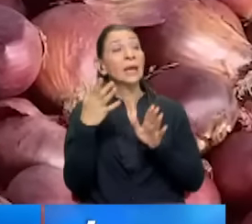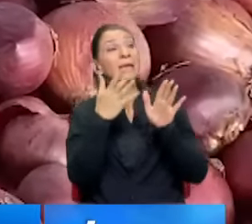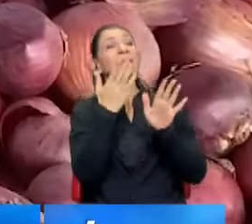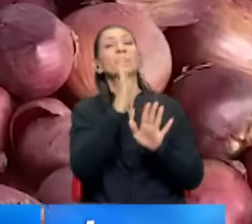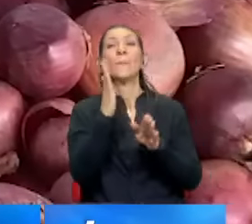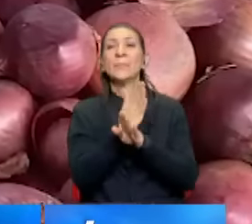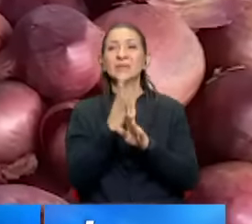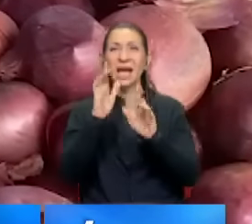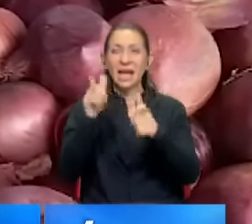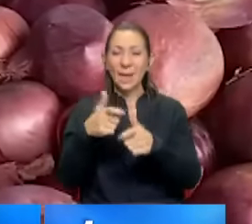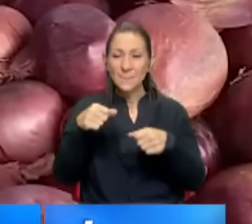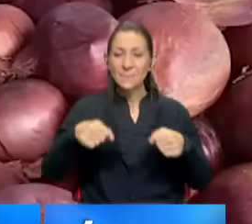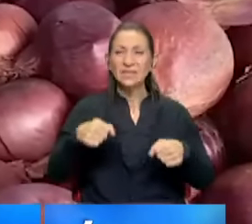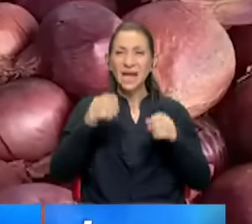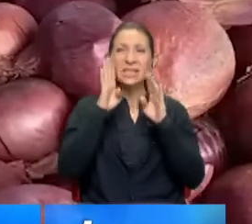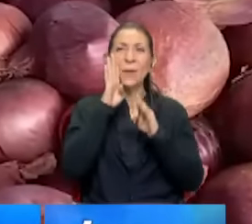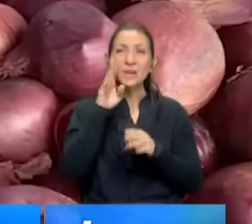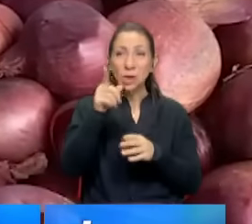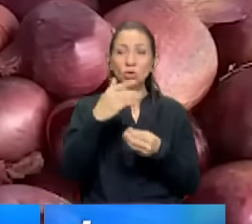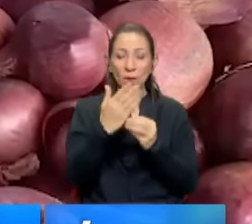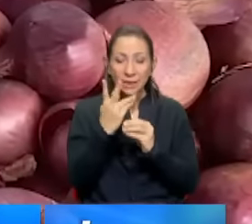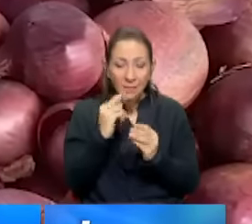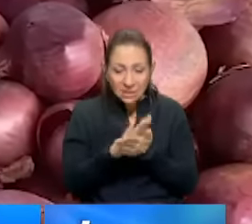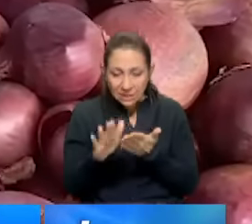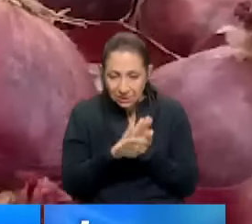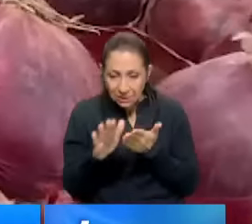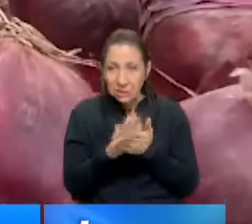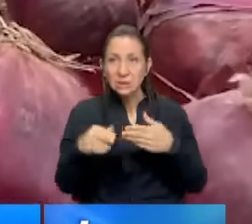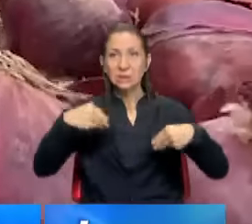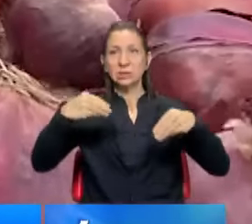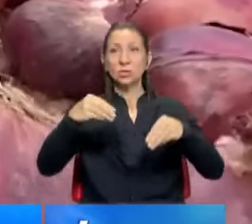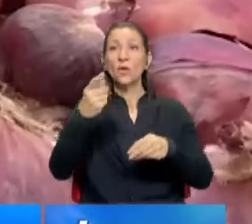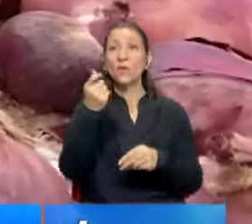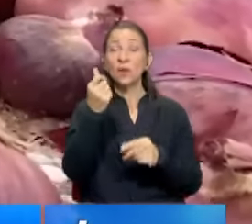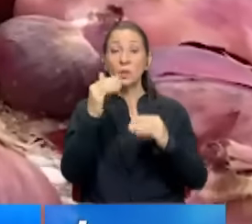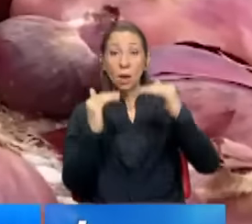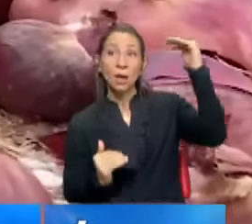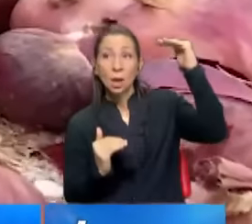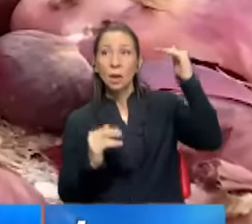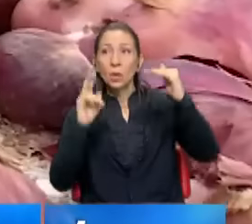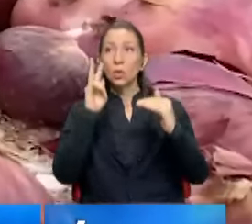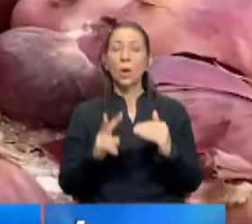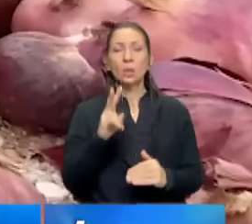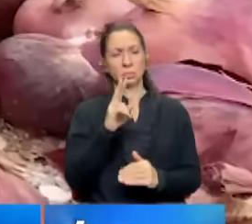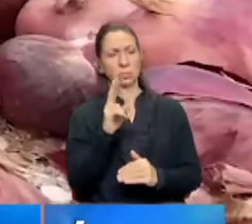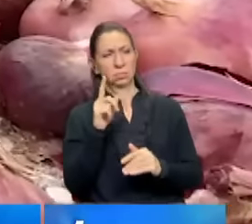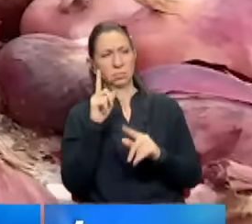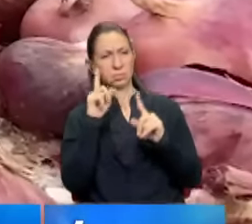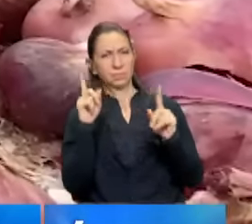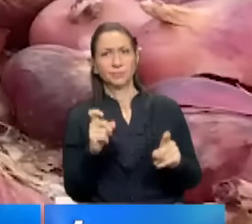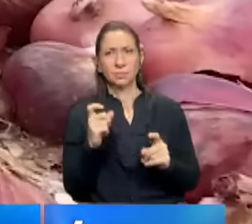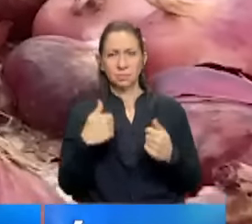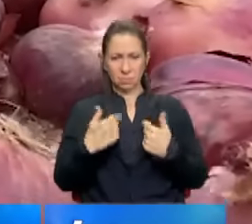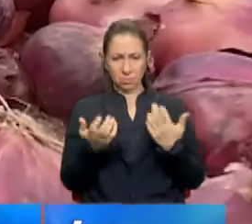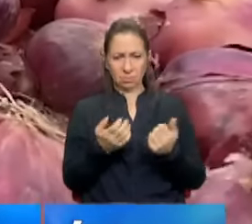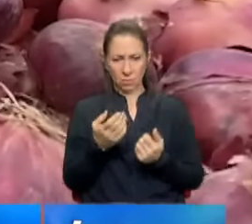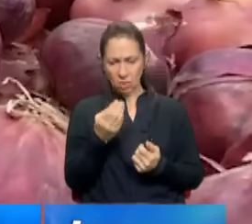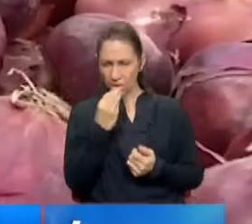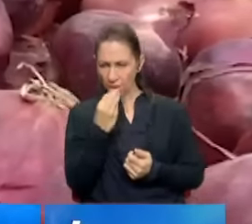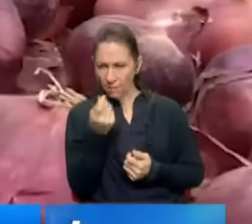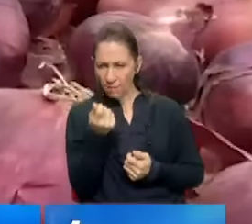gitmeyen ürünleri alan pazarcılarsa soğanları temizleyip ayıklayıp satıyor. Fiyat uçurumunu gören tüketici ise duruma anlam veremiyor. Birçok